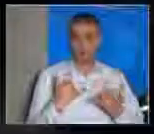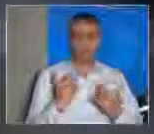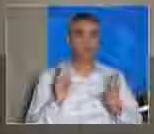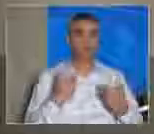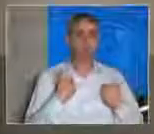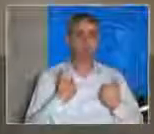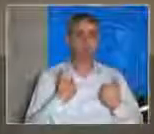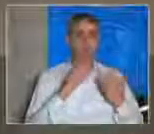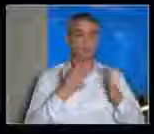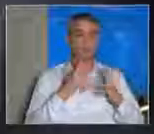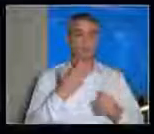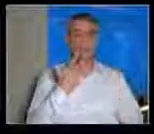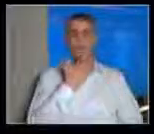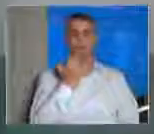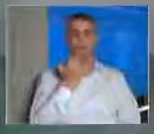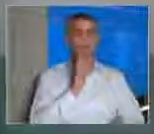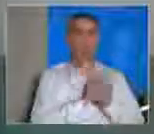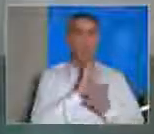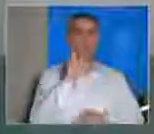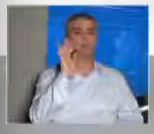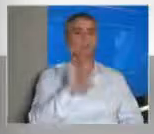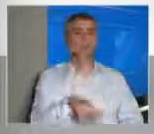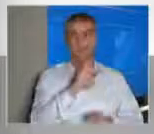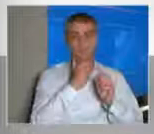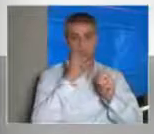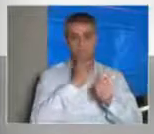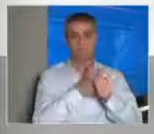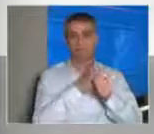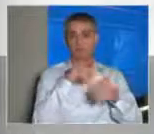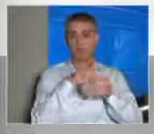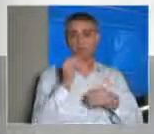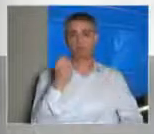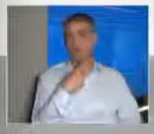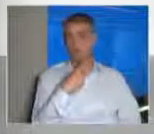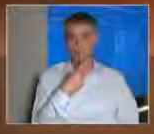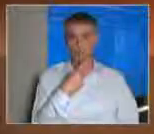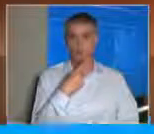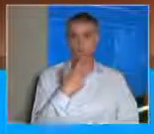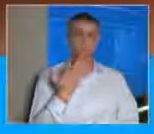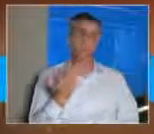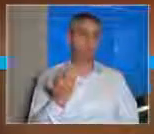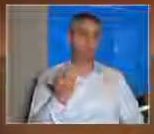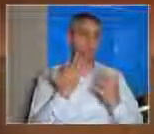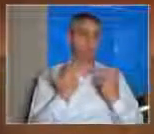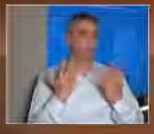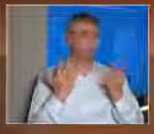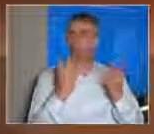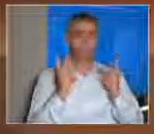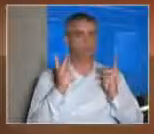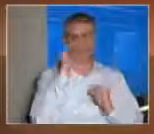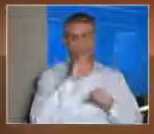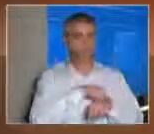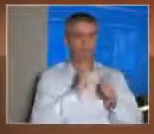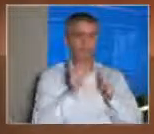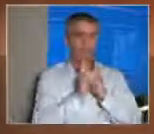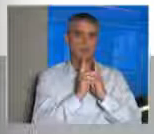לנו בערך, אני חושב, 312,000 עוקבים, תוך שבוע ימים, שזה מספר בלי נספס וזמן כל